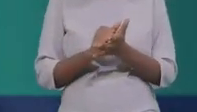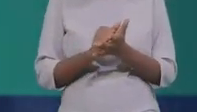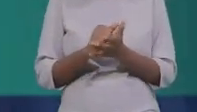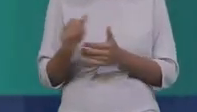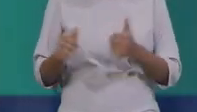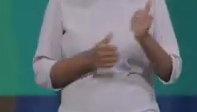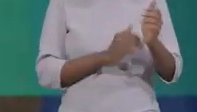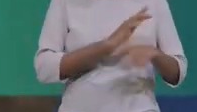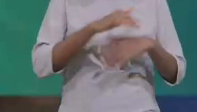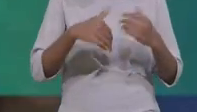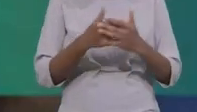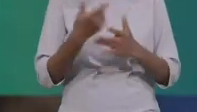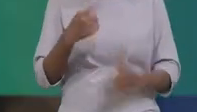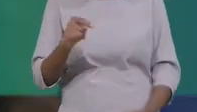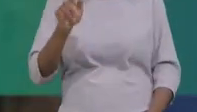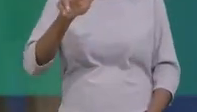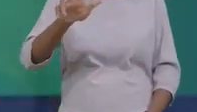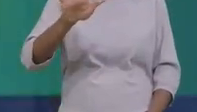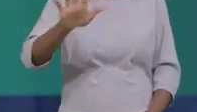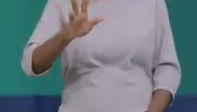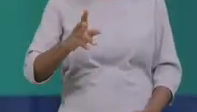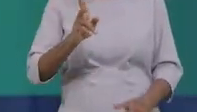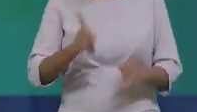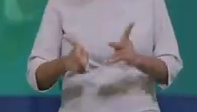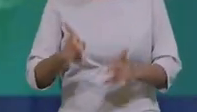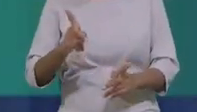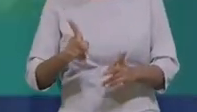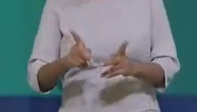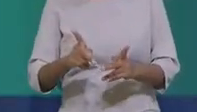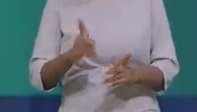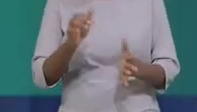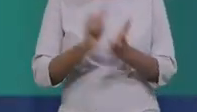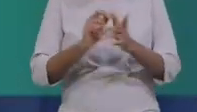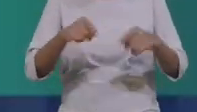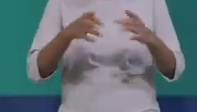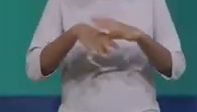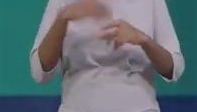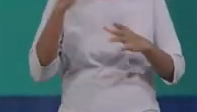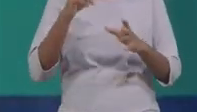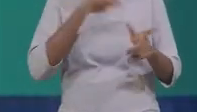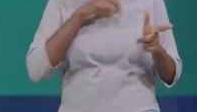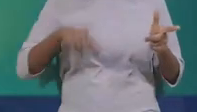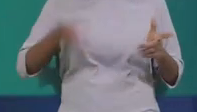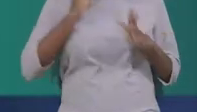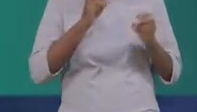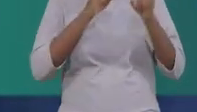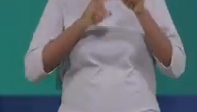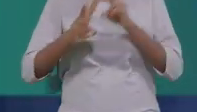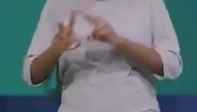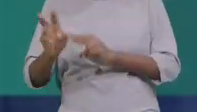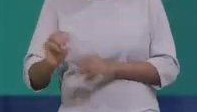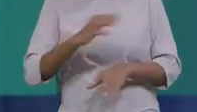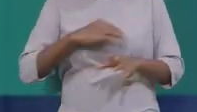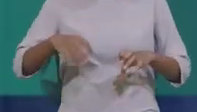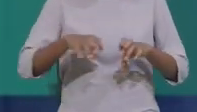ses apôtres là, les 35 pères, Dieu était avec eux. Et quand